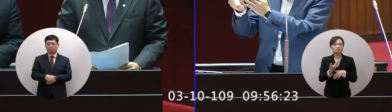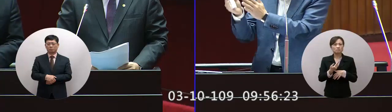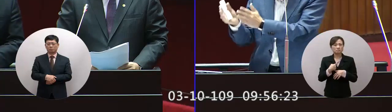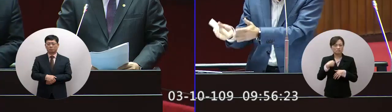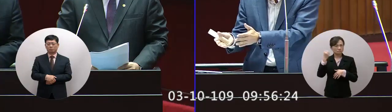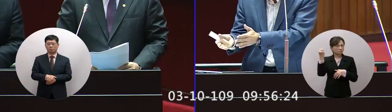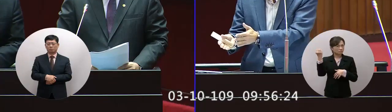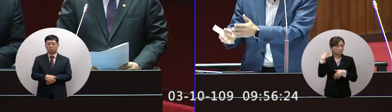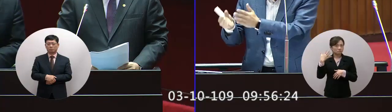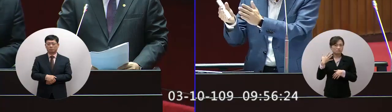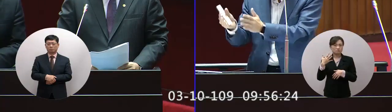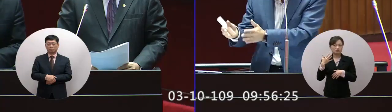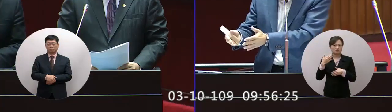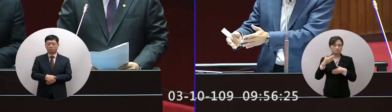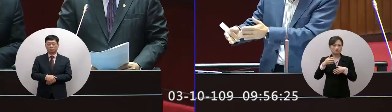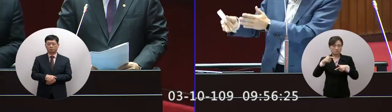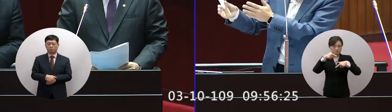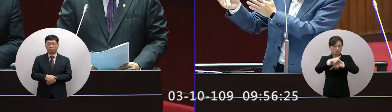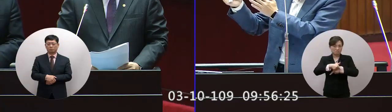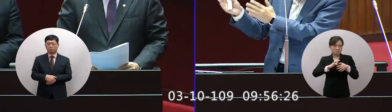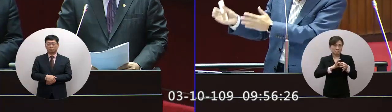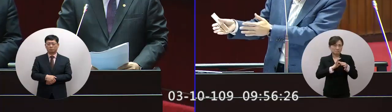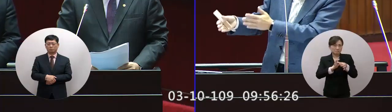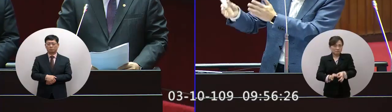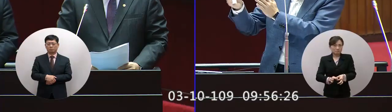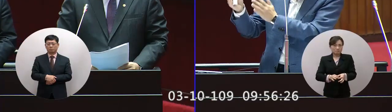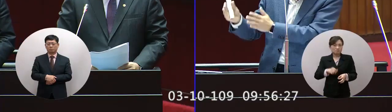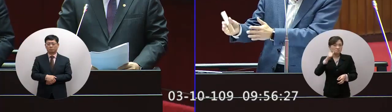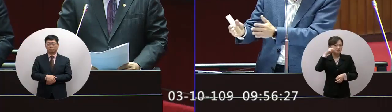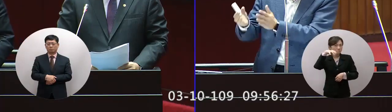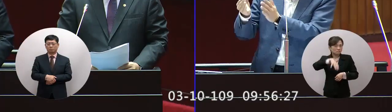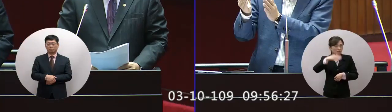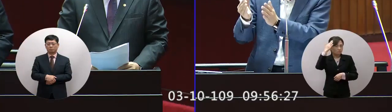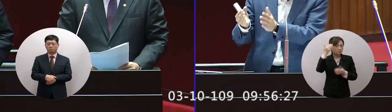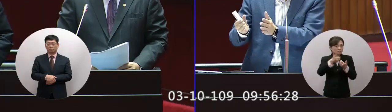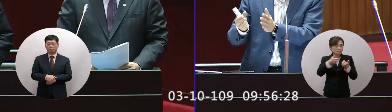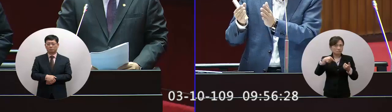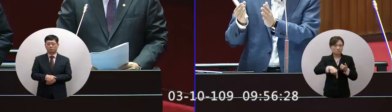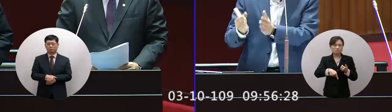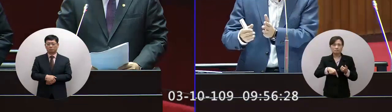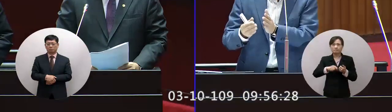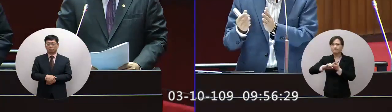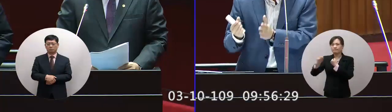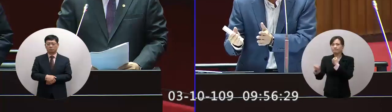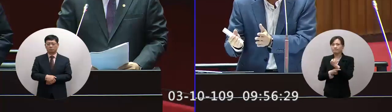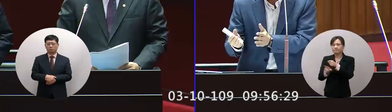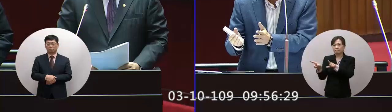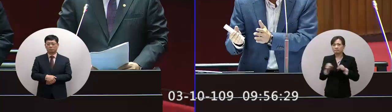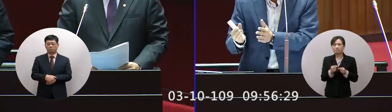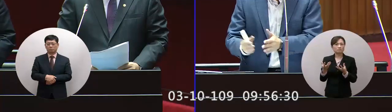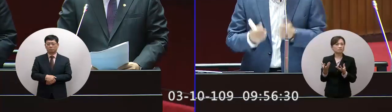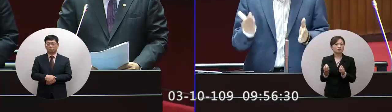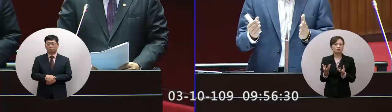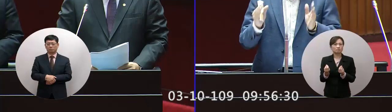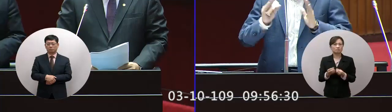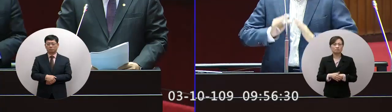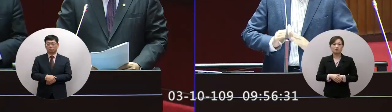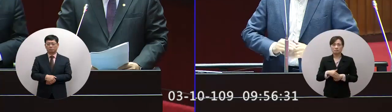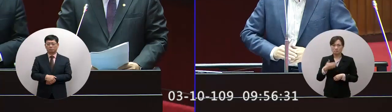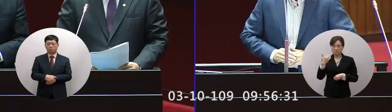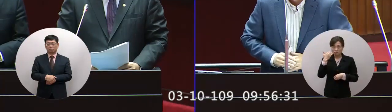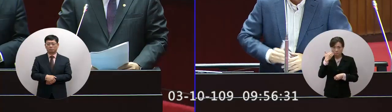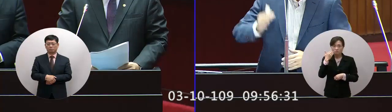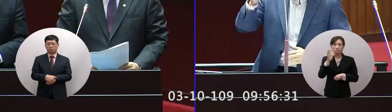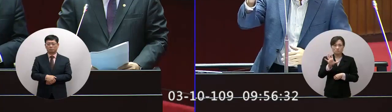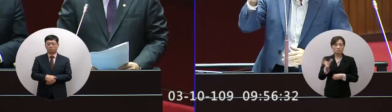延到苗栗头份的根本没有把往南向的中丰交流道划进去，如果有我